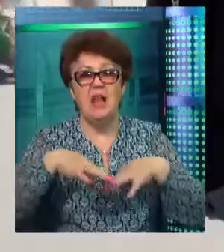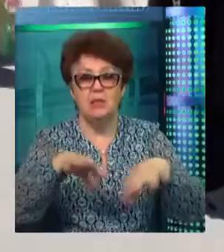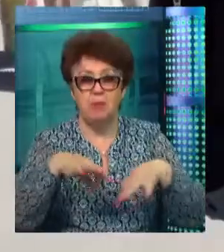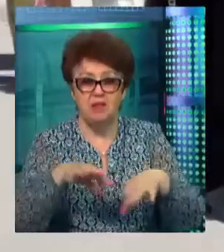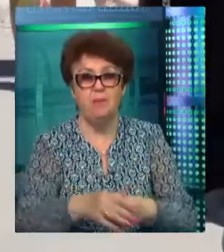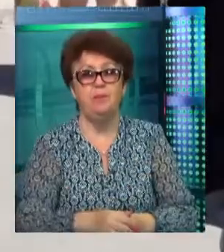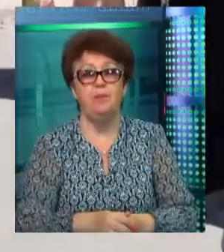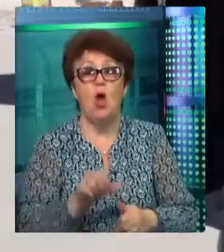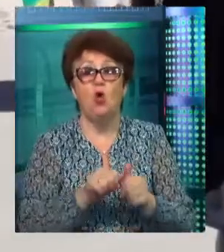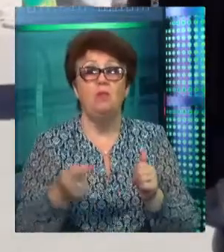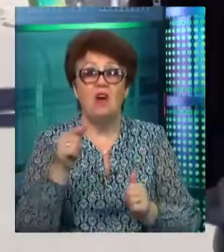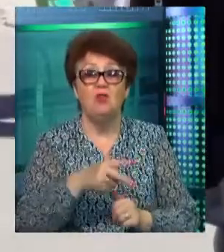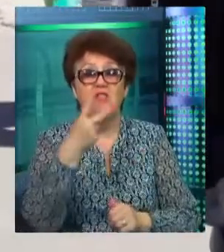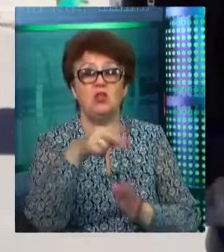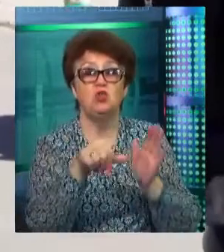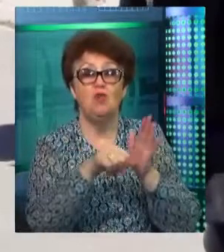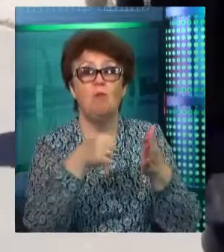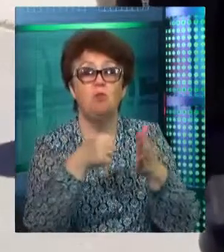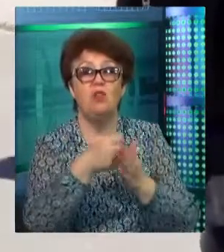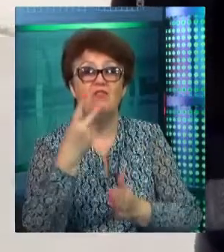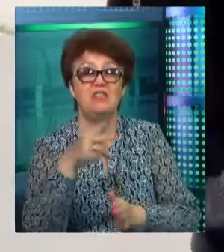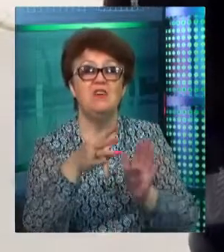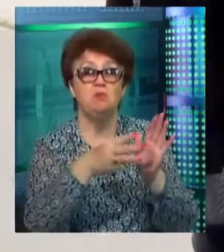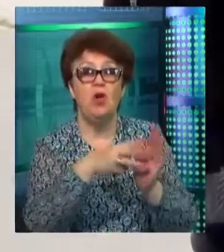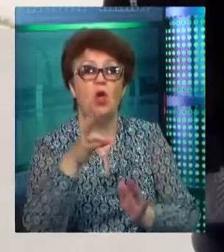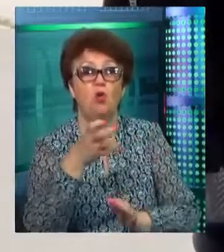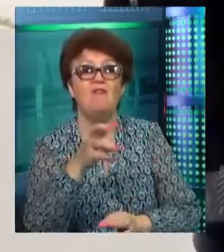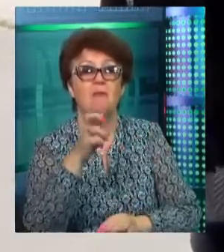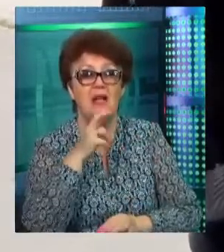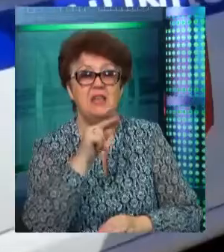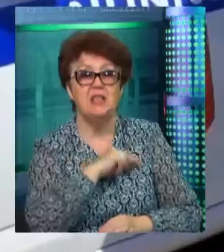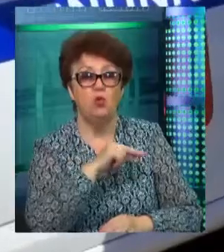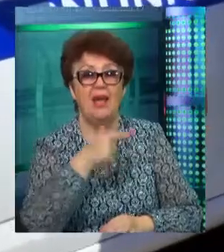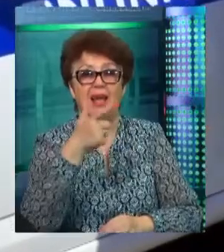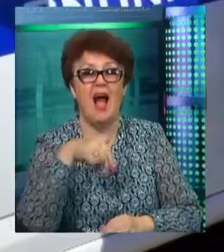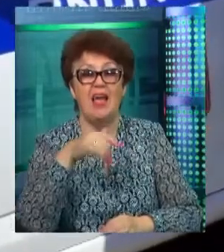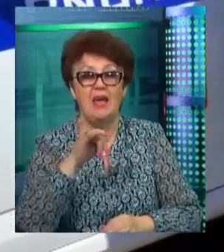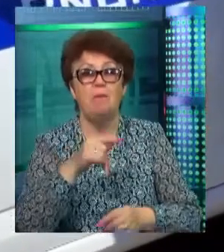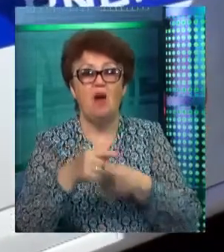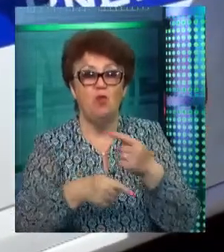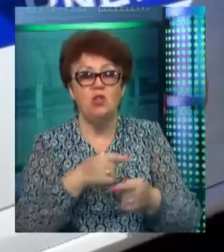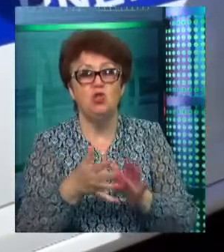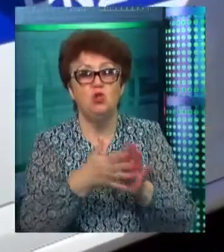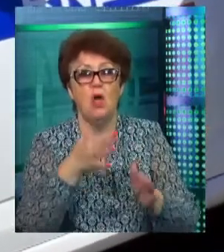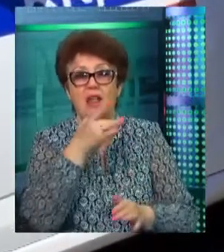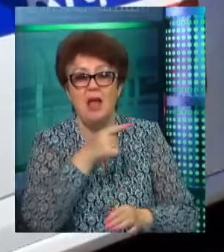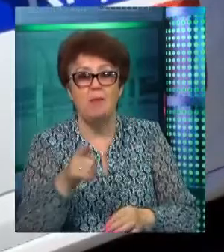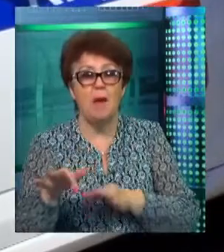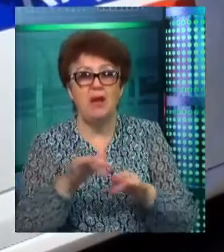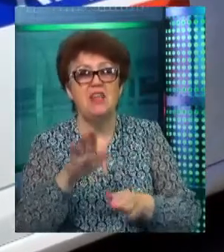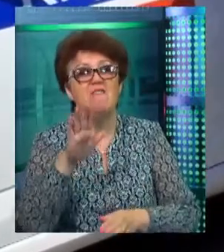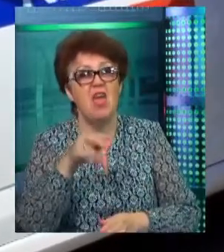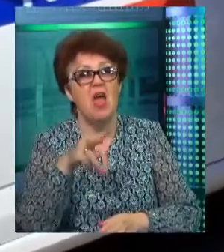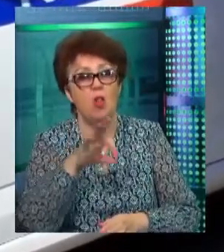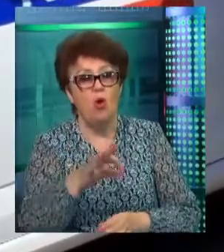кроме того с 26 по 28 июня в брянске сотрудники гибдд проводят очередной этап операции wella